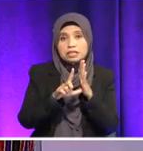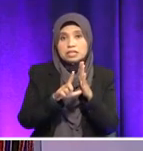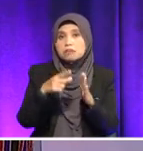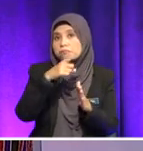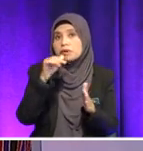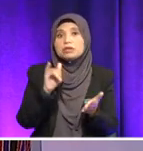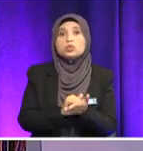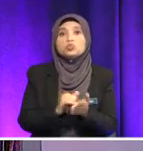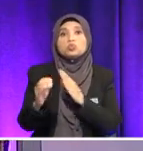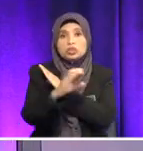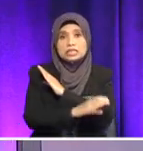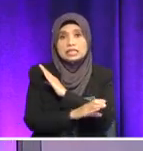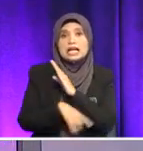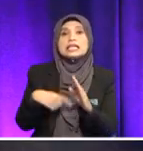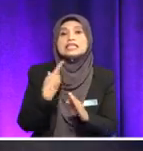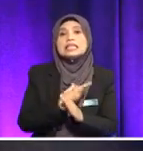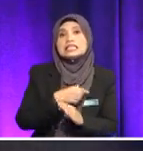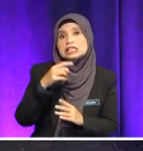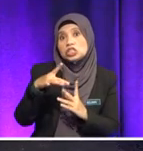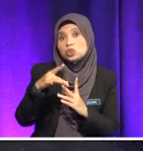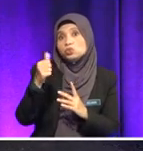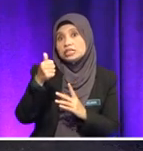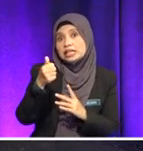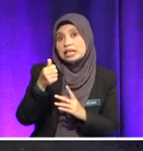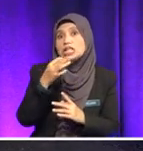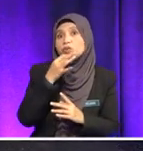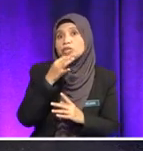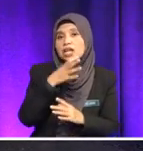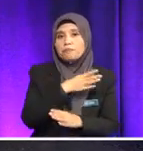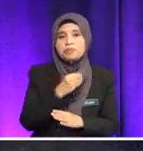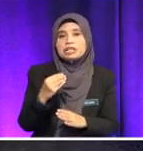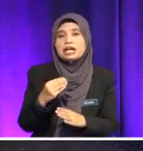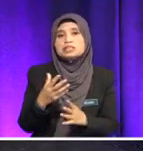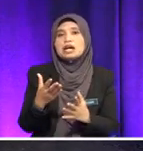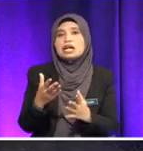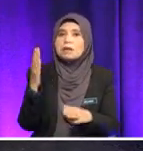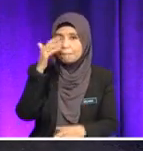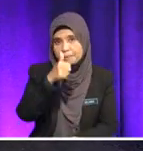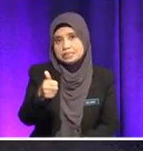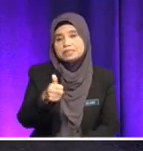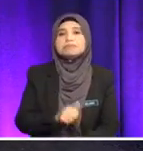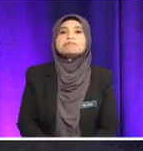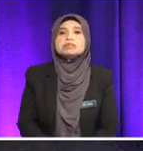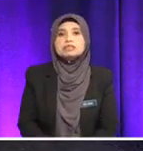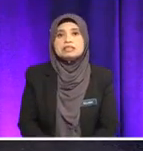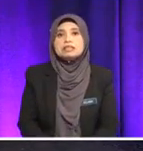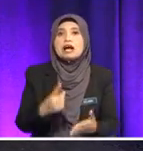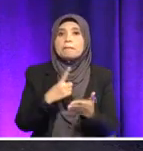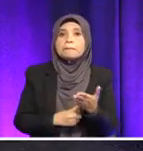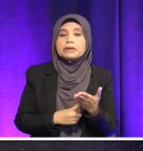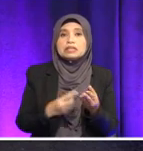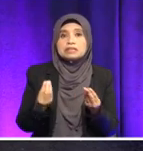dan harmoni dalam pada kita berbincang topik kita hari ini pelembagaan persekutuan Tanah Melayu